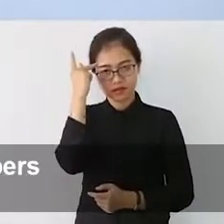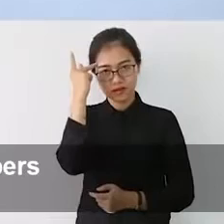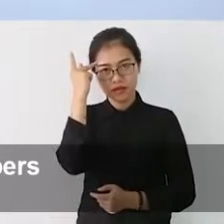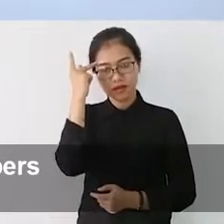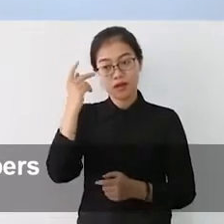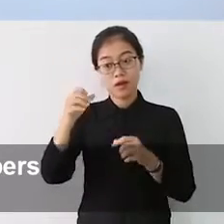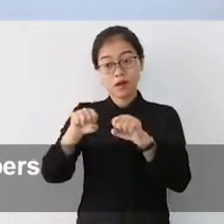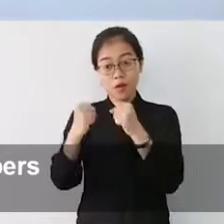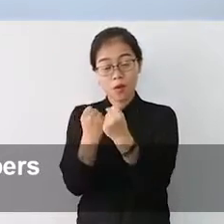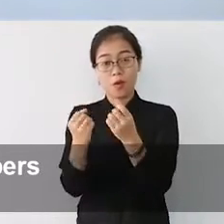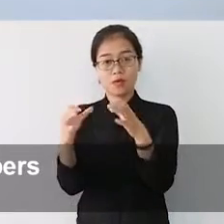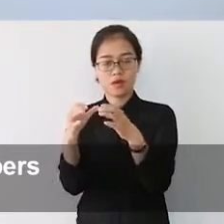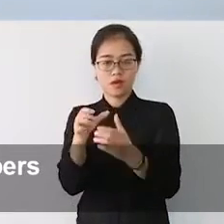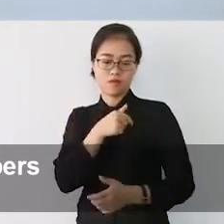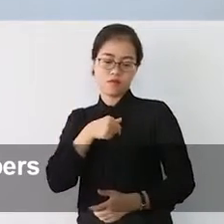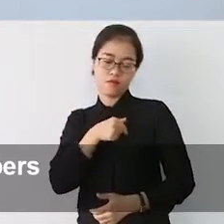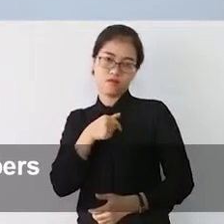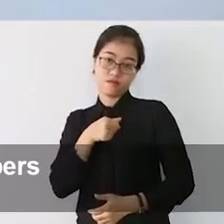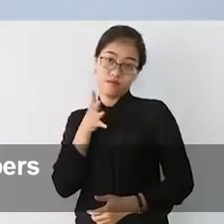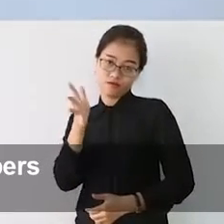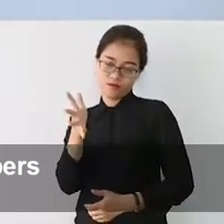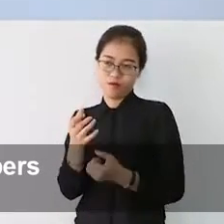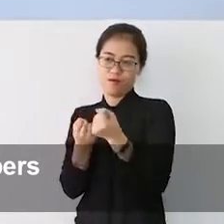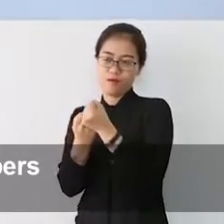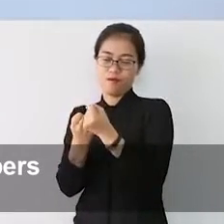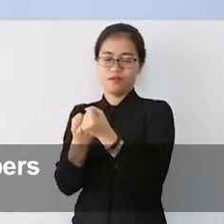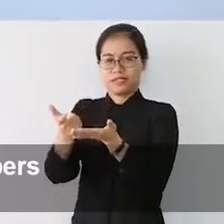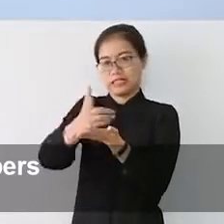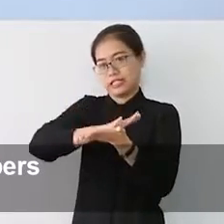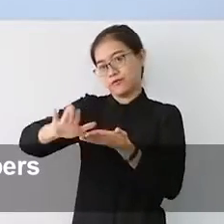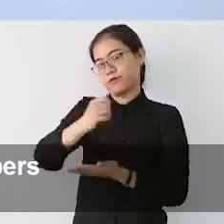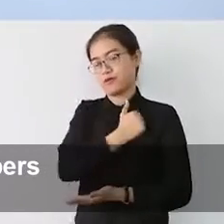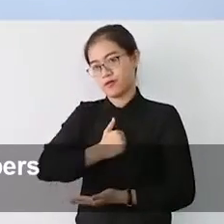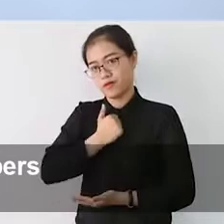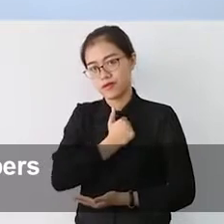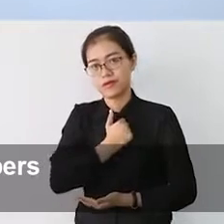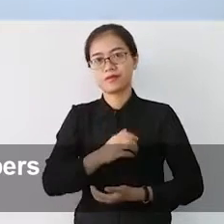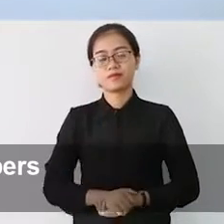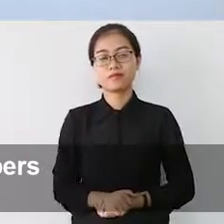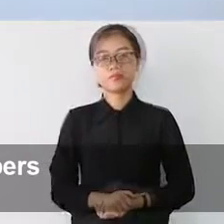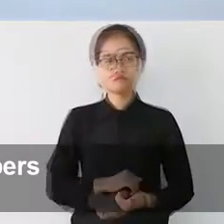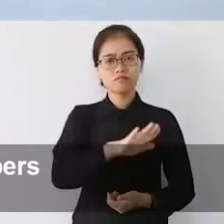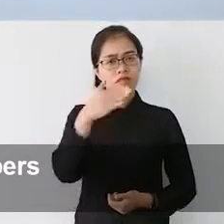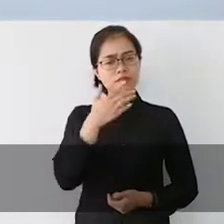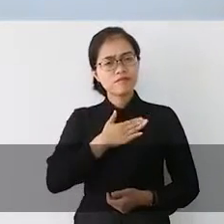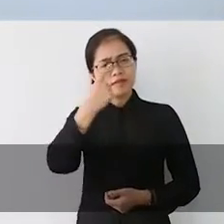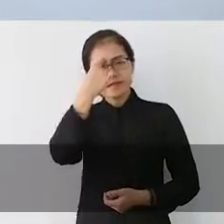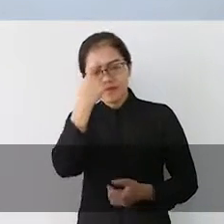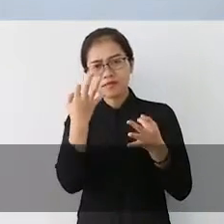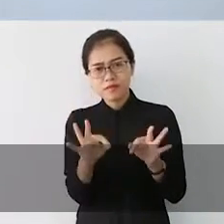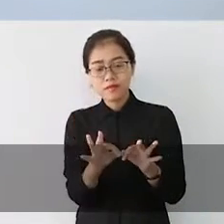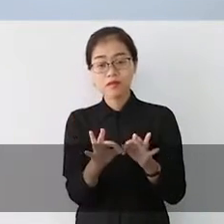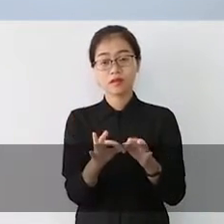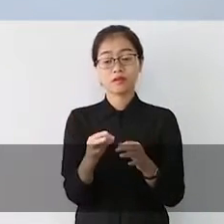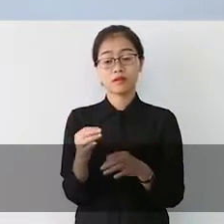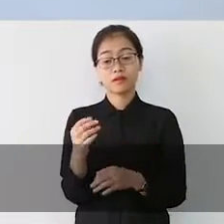Arishet. Arishet ưu tiên hỗ trợ các tổ chức, hội nhóm đại diện cho chính các thành viên của mình và giúp giải quyết các khó khăn của họ. Chúng tôi tin tưởng